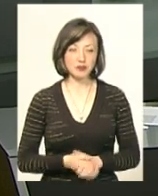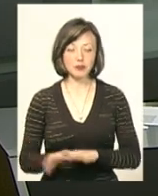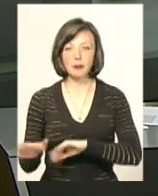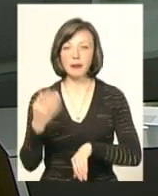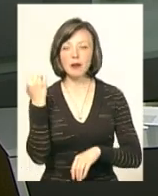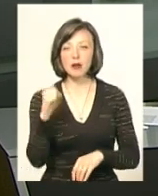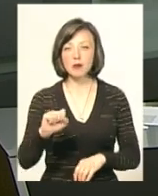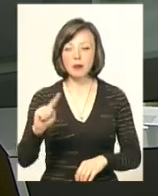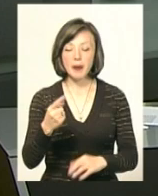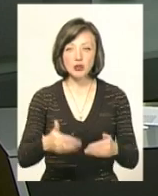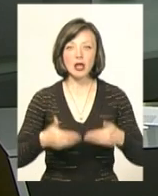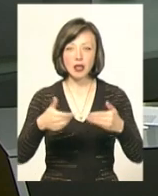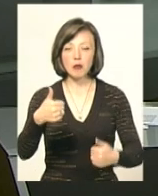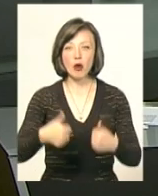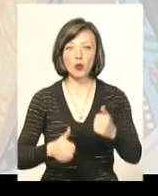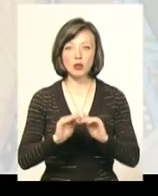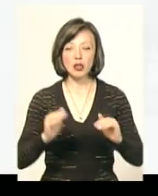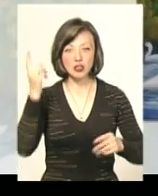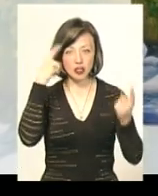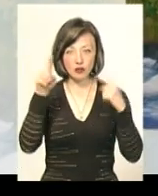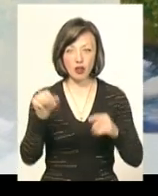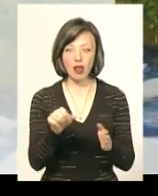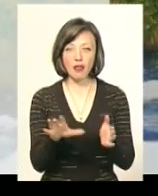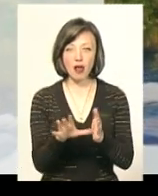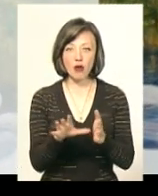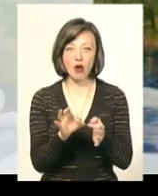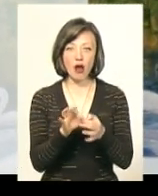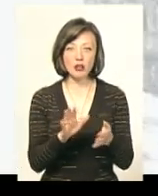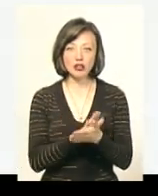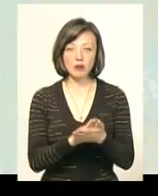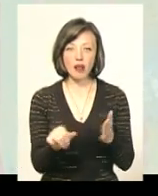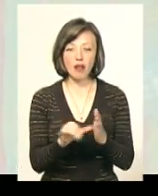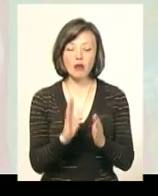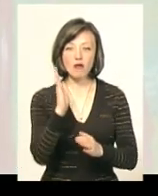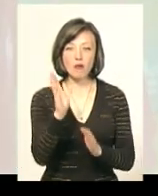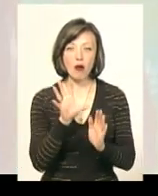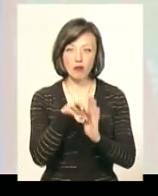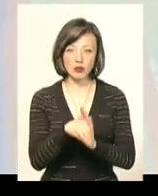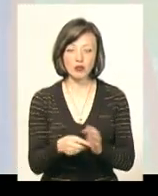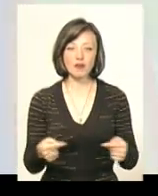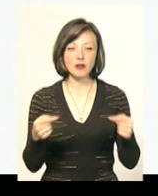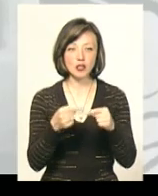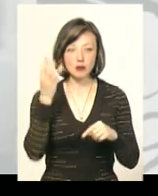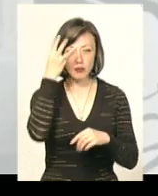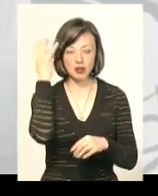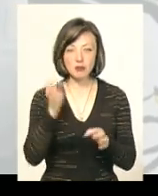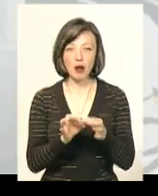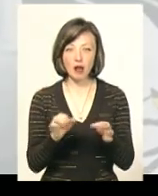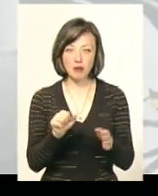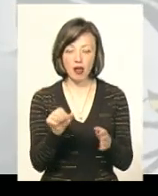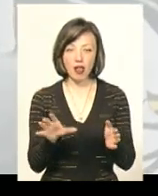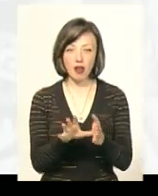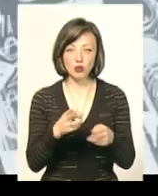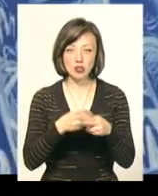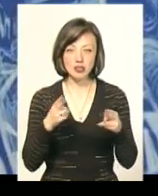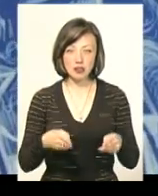Переможців першого етапу конкурсу дитячої творчості «Енергоатом з чистою енергією в майбутнє» визначили на Хмельницькій атомній електростанції.